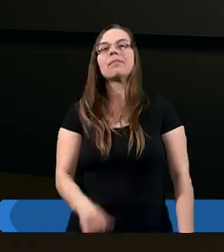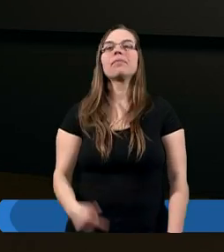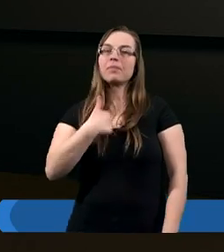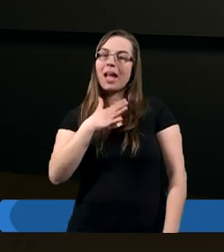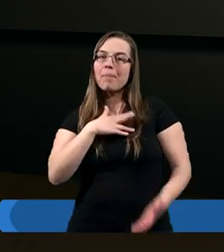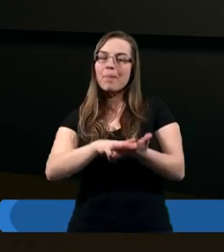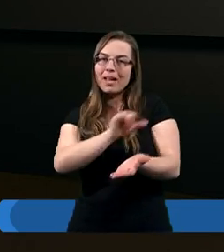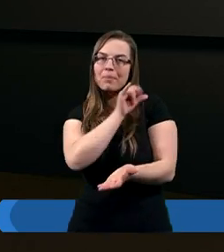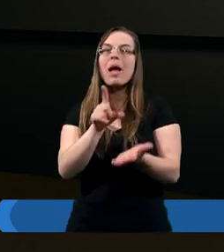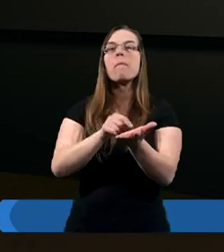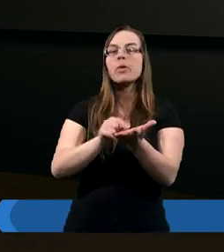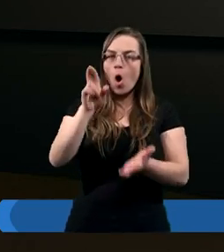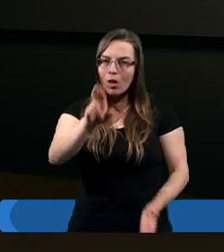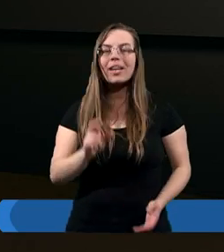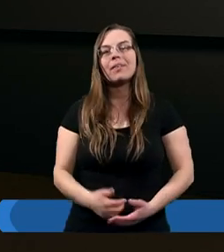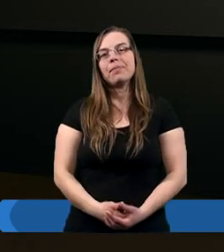Ja na imię mam Piotr.